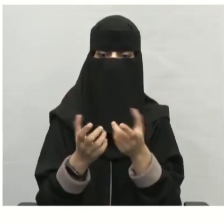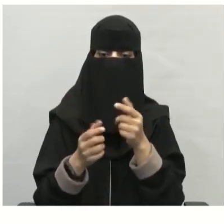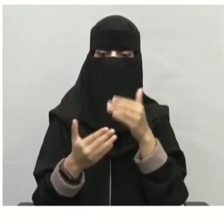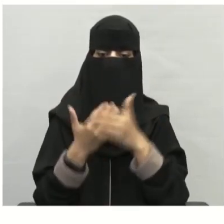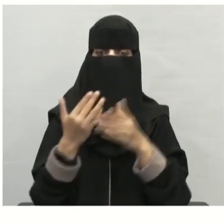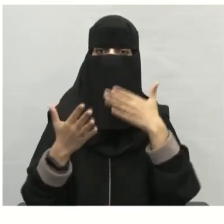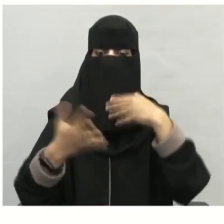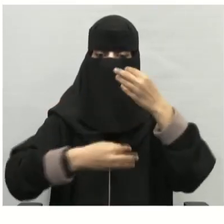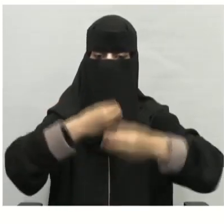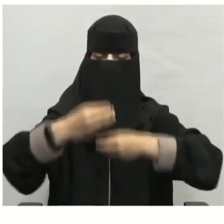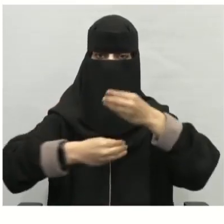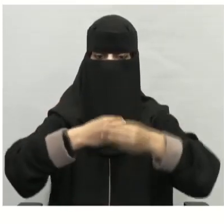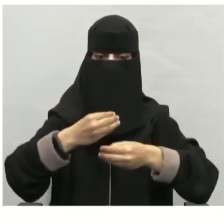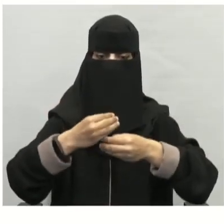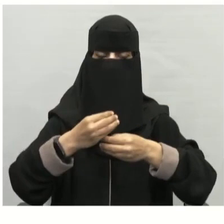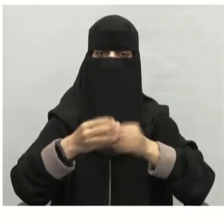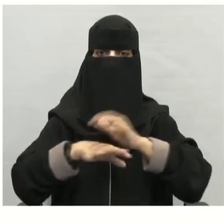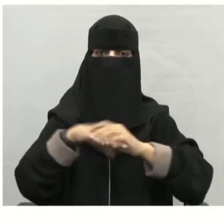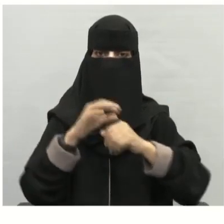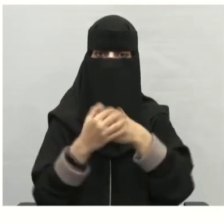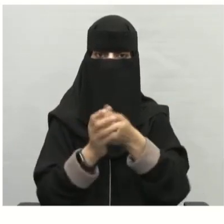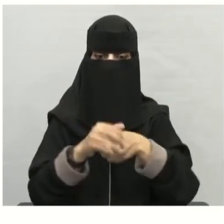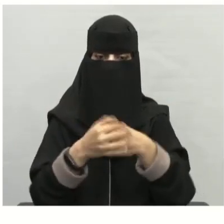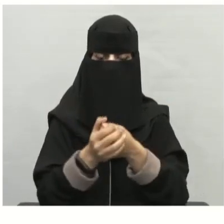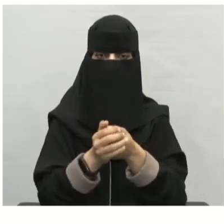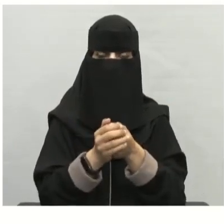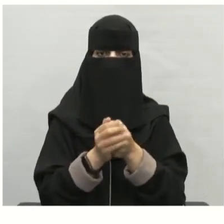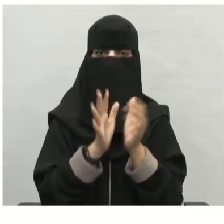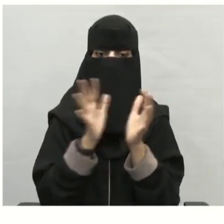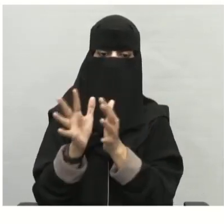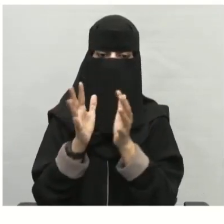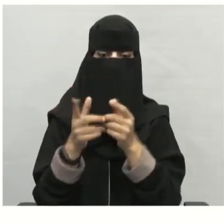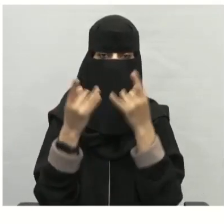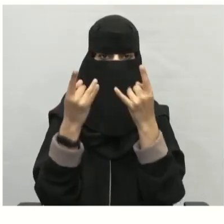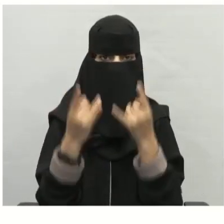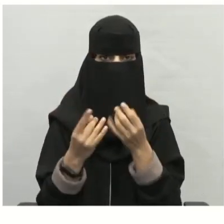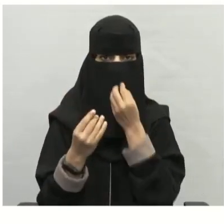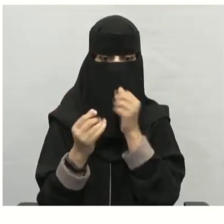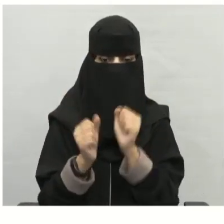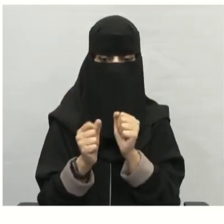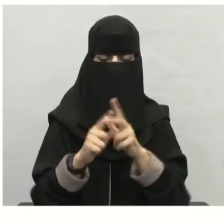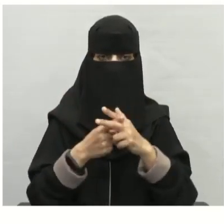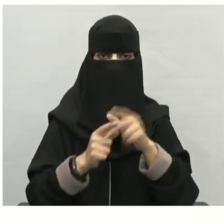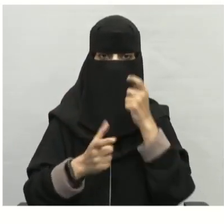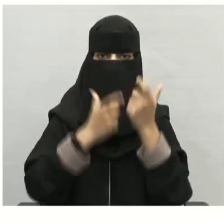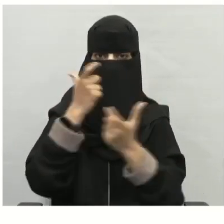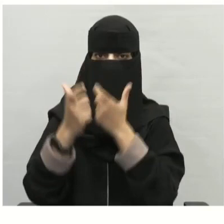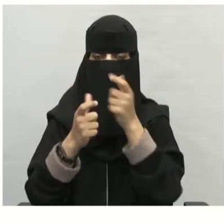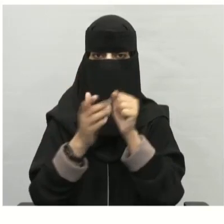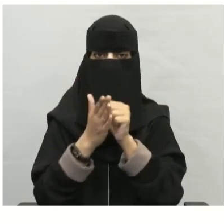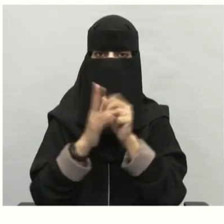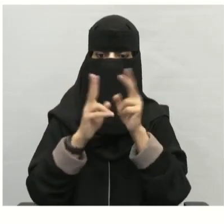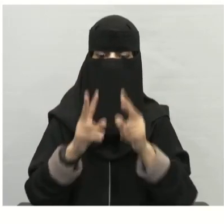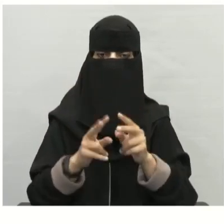تجديد الهواء غسل اليدين تخزين الاطعمه وحفظها بشكل الصحيح صيانه الاجهزه المنزليه